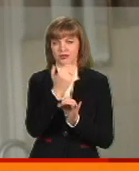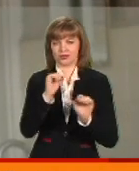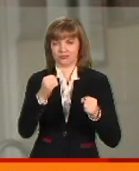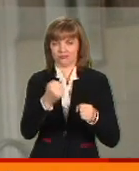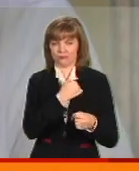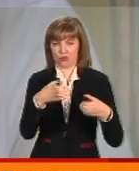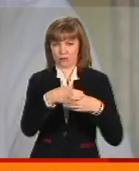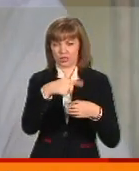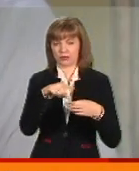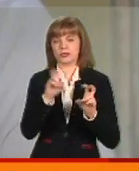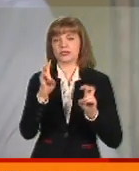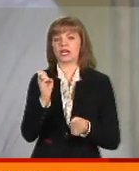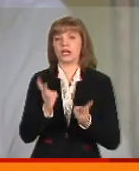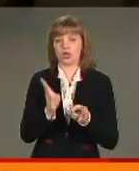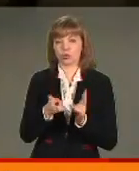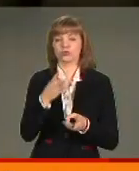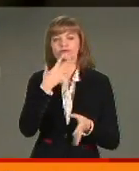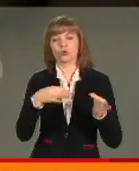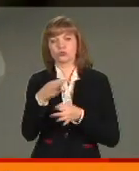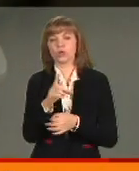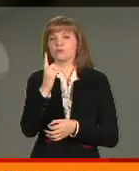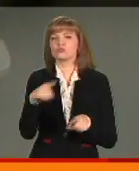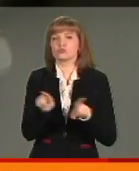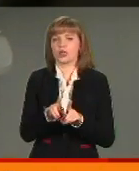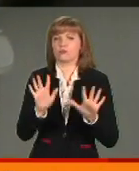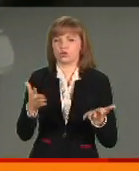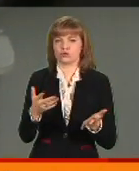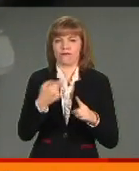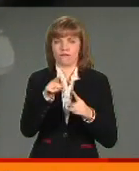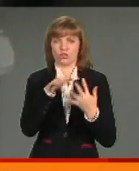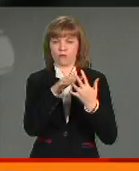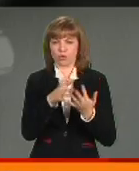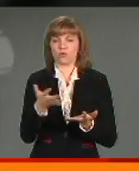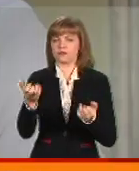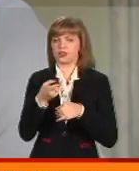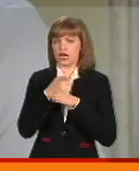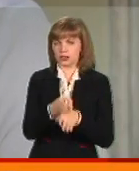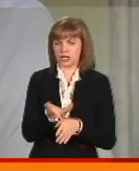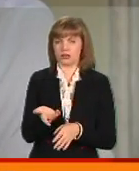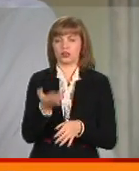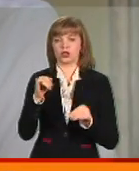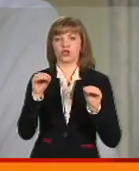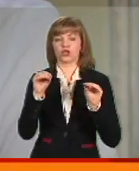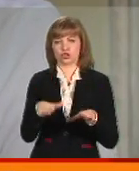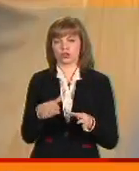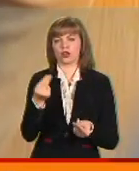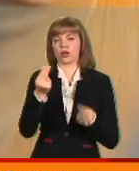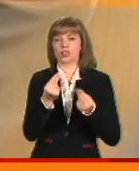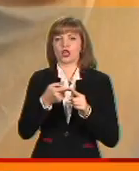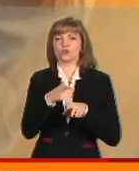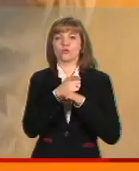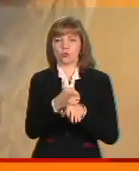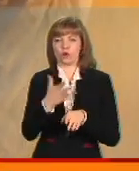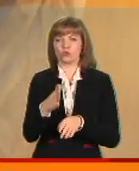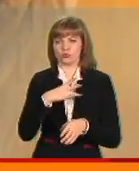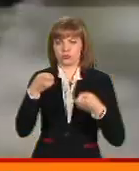побратимами. Сиділи на кухоньці, обсуждали, чому так відбувало в цьому бою. Взяли танки. И решили разыграть тот бой, который был